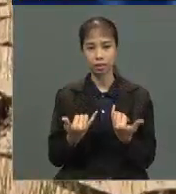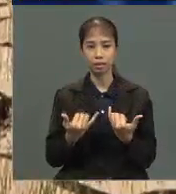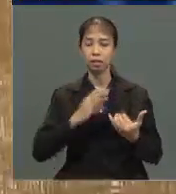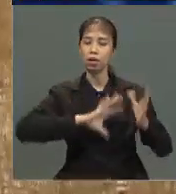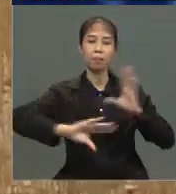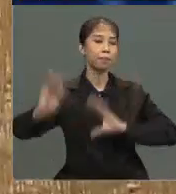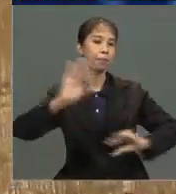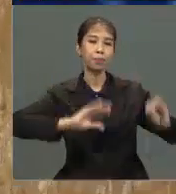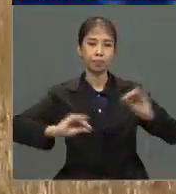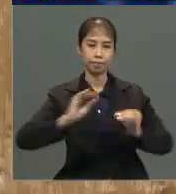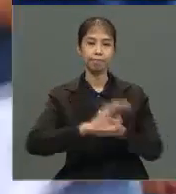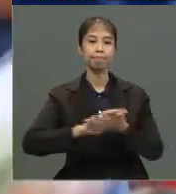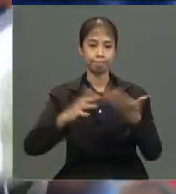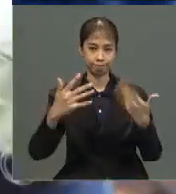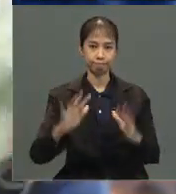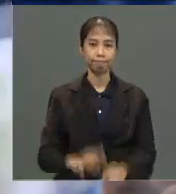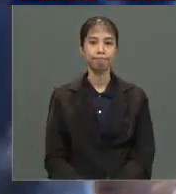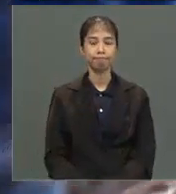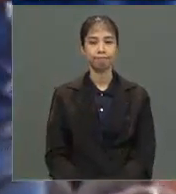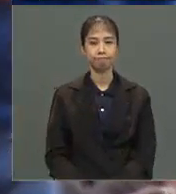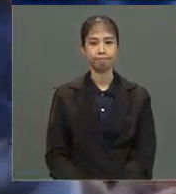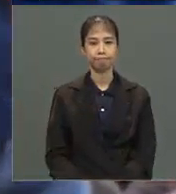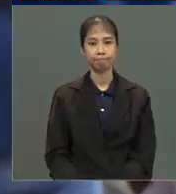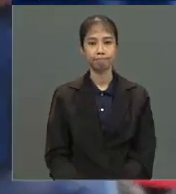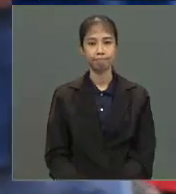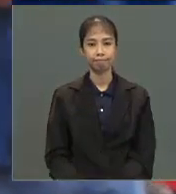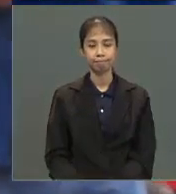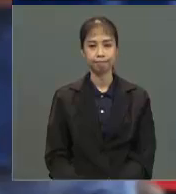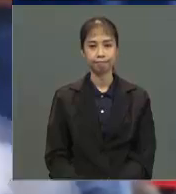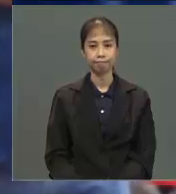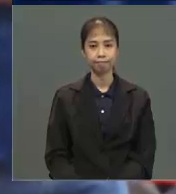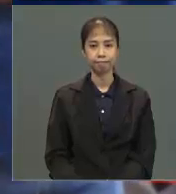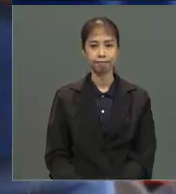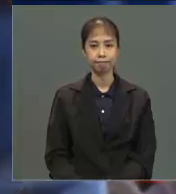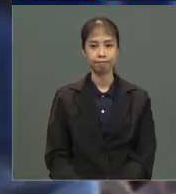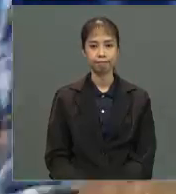แยกย้ายเดินทางกลับบ้านไปอย่างเรียบร้อยค่ะ พี่เขาบอกกันนะครับท่านครับผมเข้า